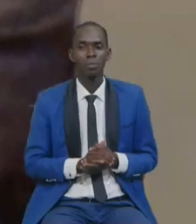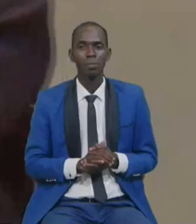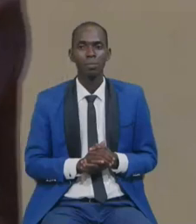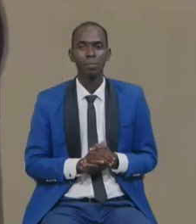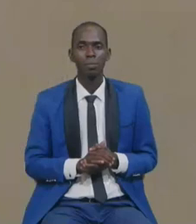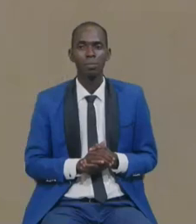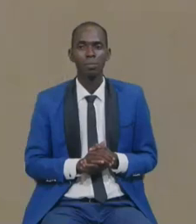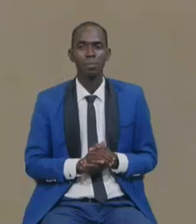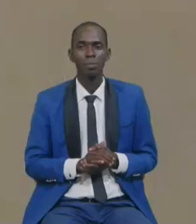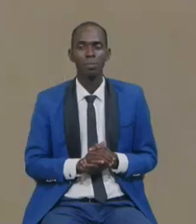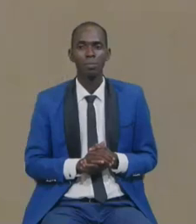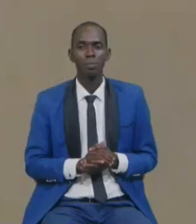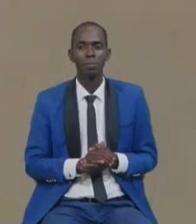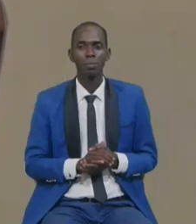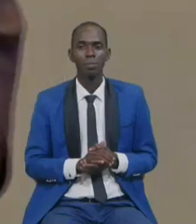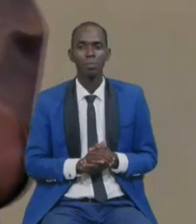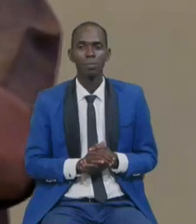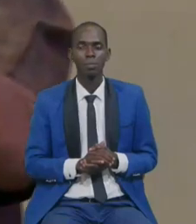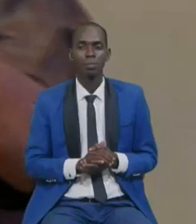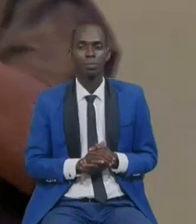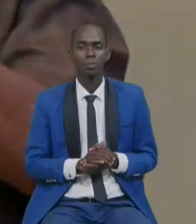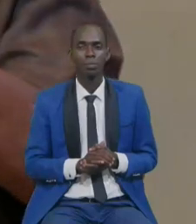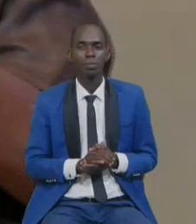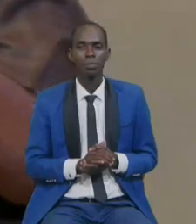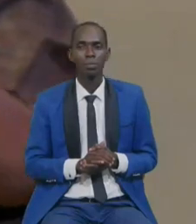quelque part pour me reposer où je m'assieds.